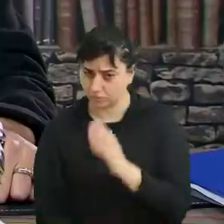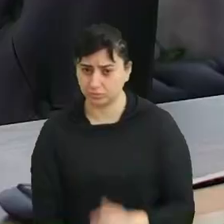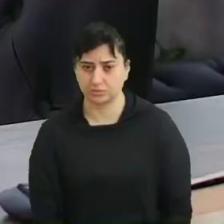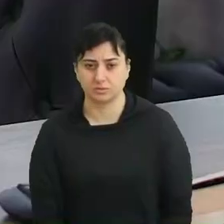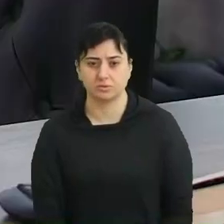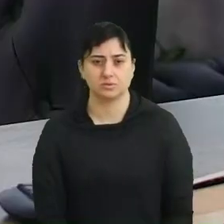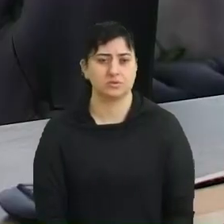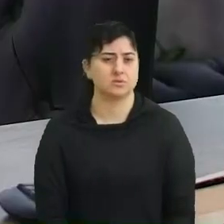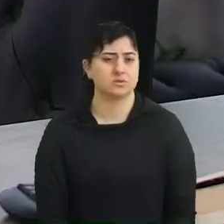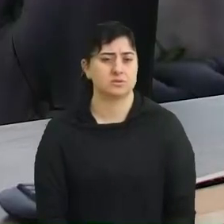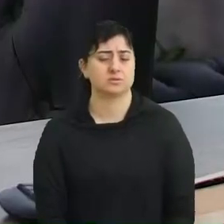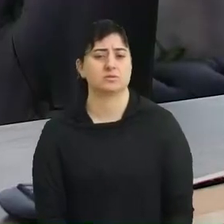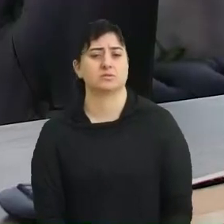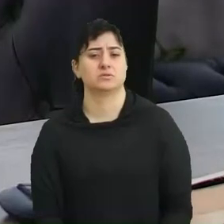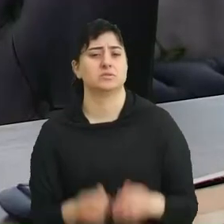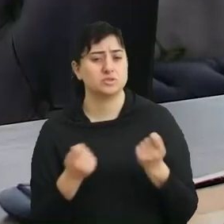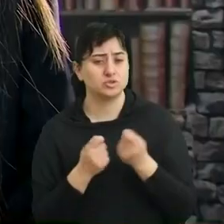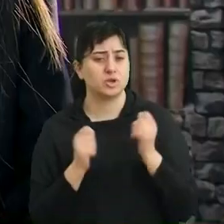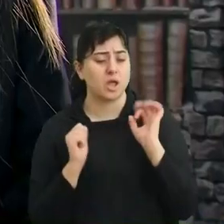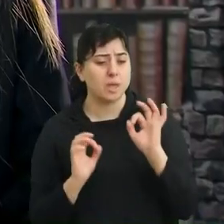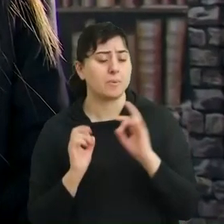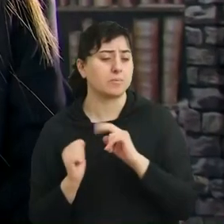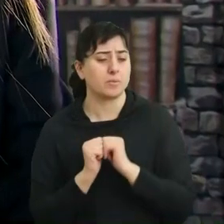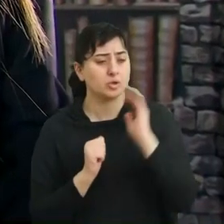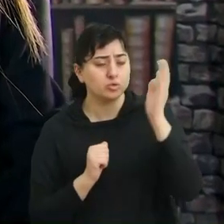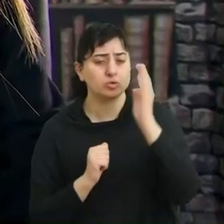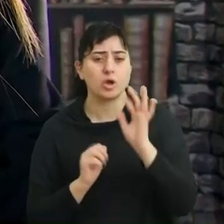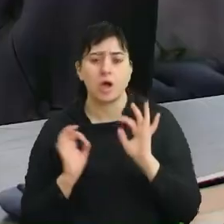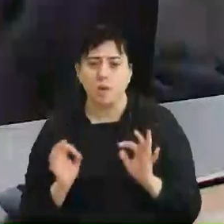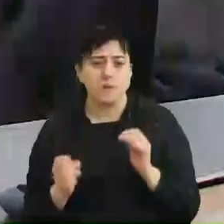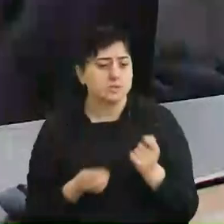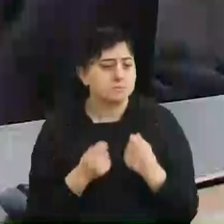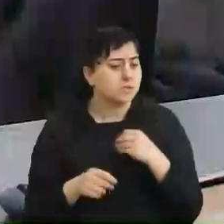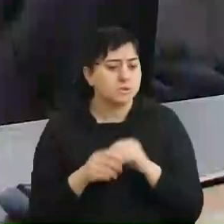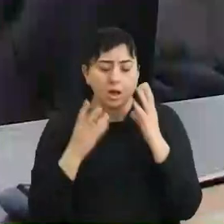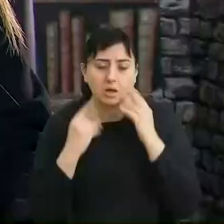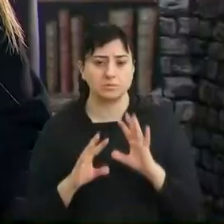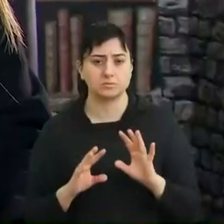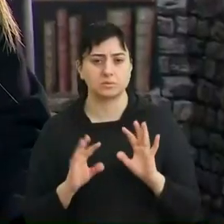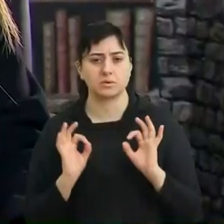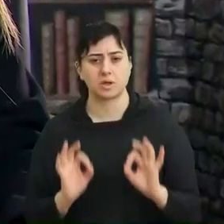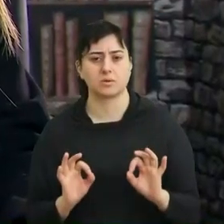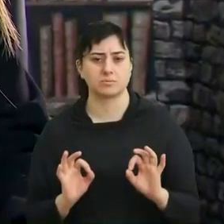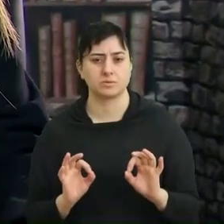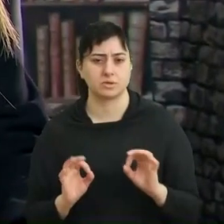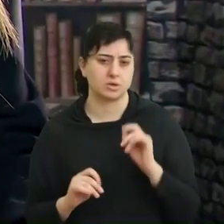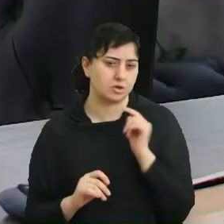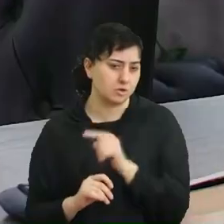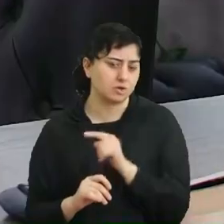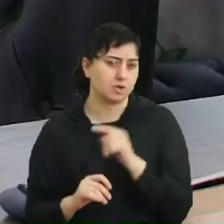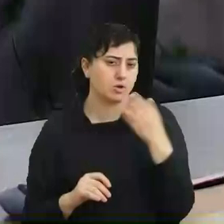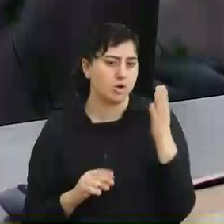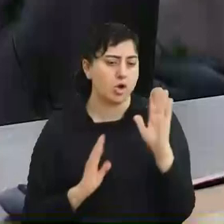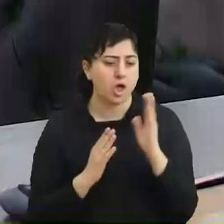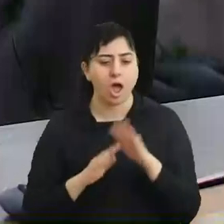seni. Ay çok sık iş seyahatlerine gidiyoruz. Ama Sarp Bey hangi ara çalışıyor? İnanın ben de bilmiyorum. Böyle oda havuz,